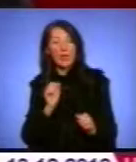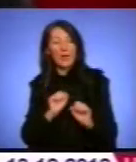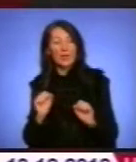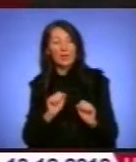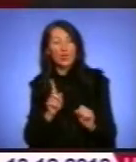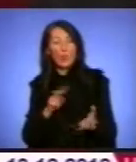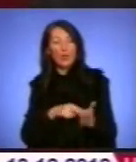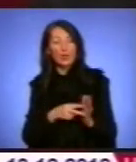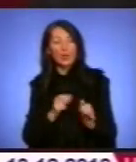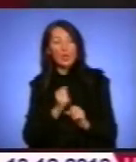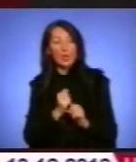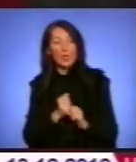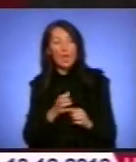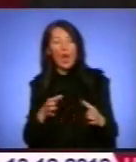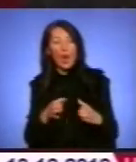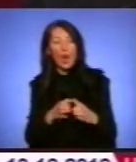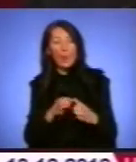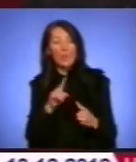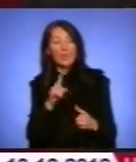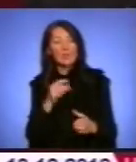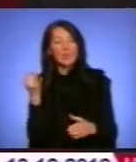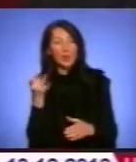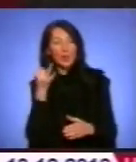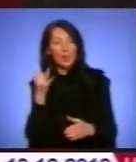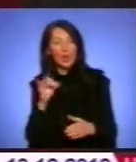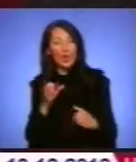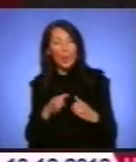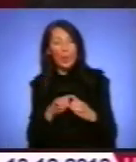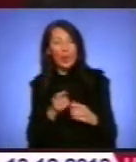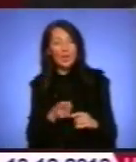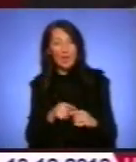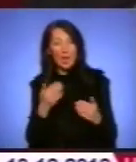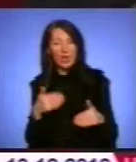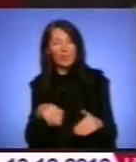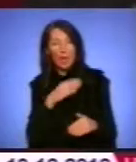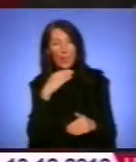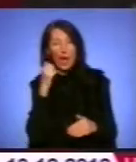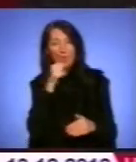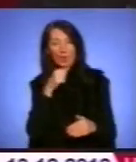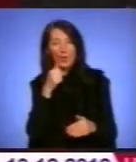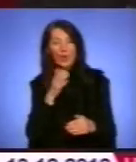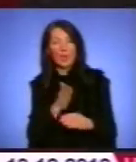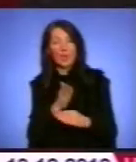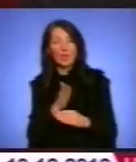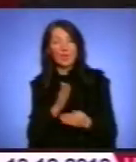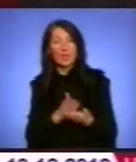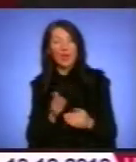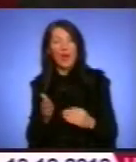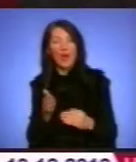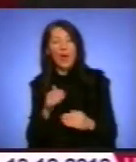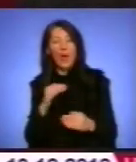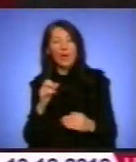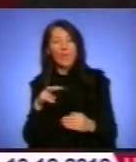зробити? Команда з історією і команда, яка вже багато років є флагманом, була